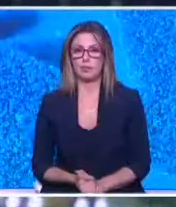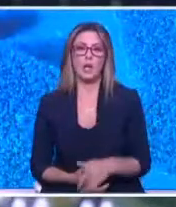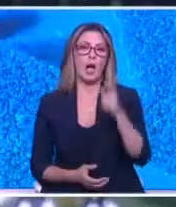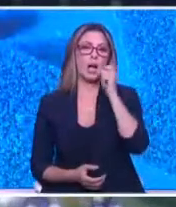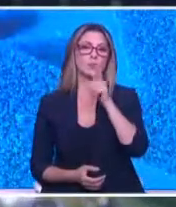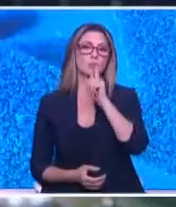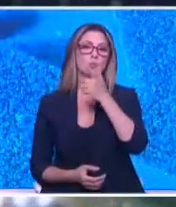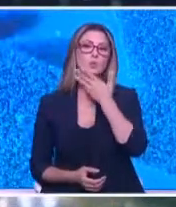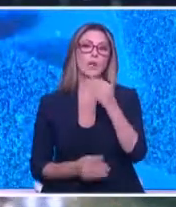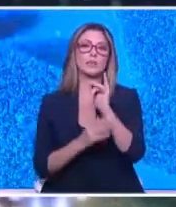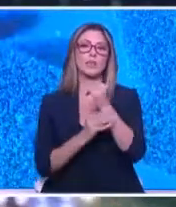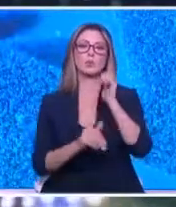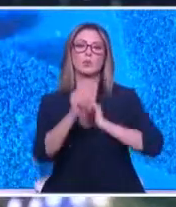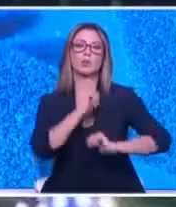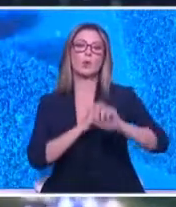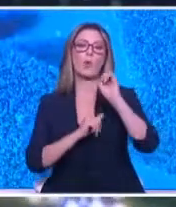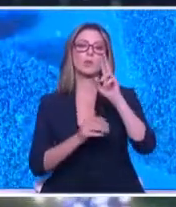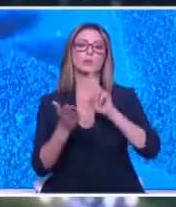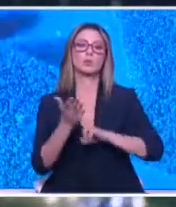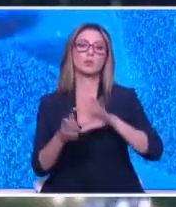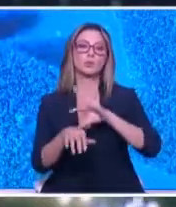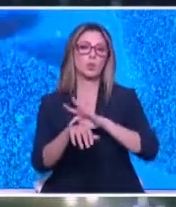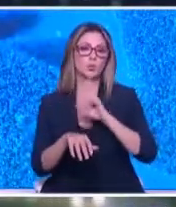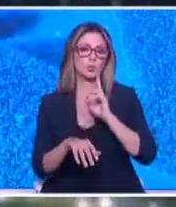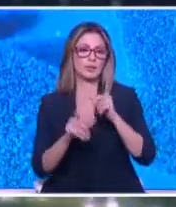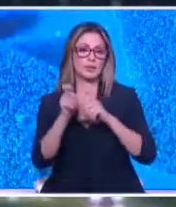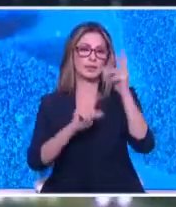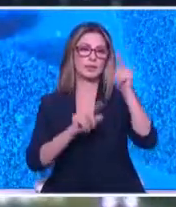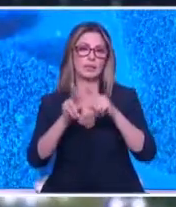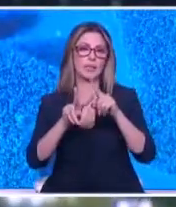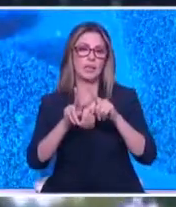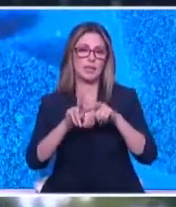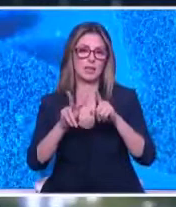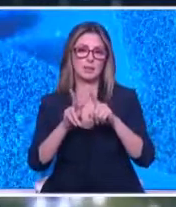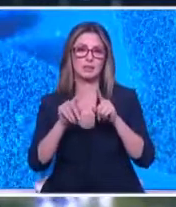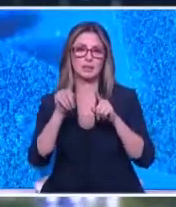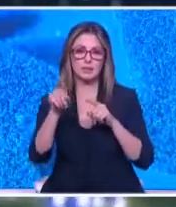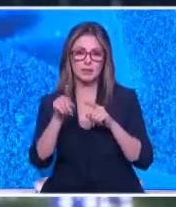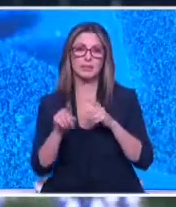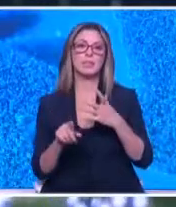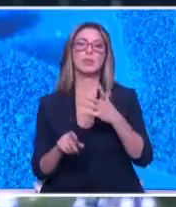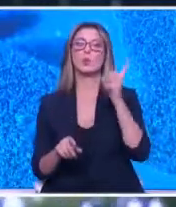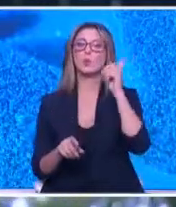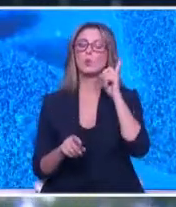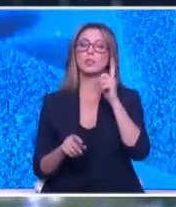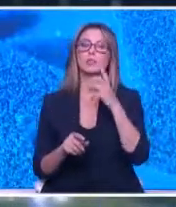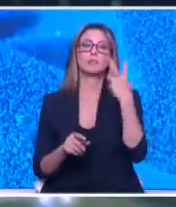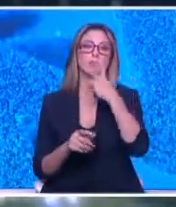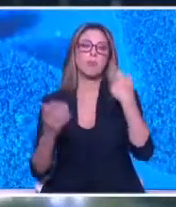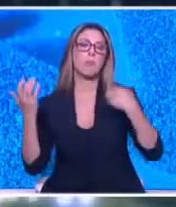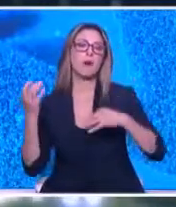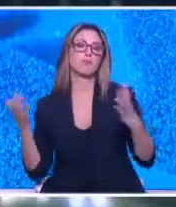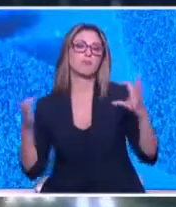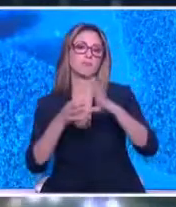Ankara Müzik ve Güzel Sanatlar Üniversitesi öğretim üyesi doçent doktor Sinan Ayyıldız, Johann Sebastian Bach'ın ünlü eserlerini bağlamayla